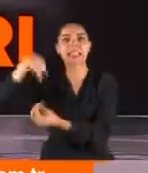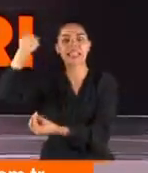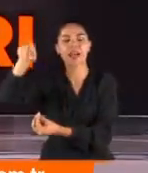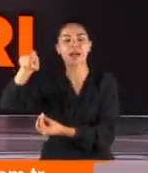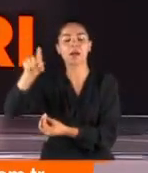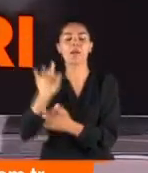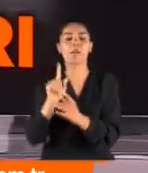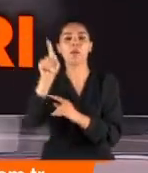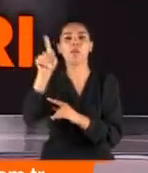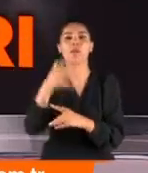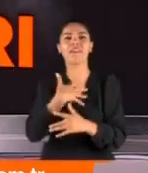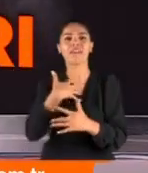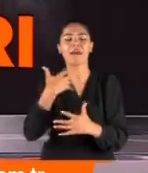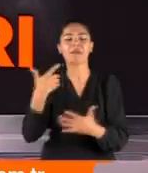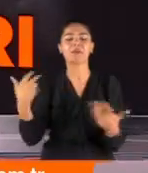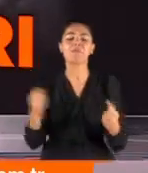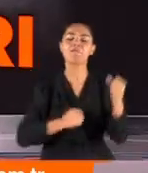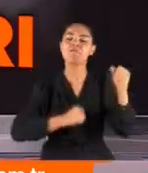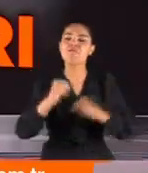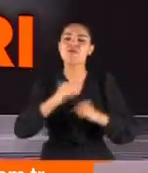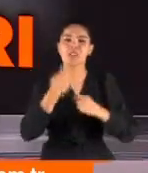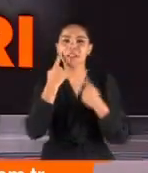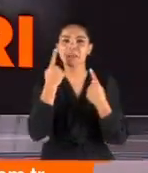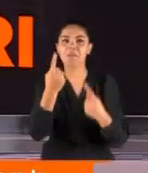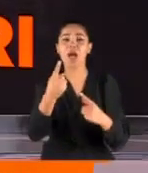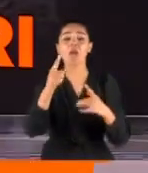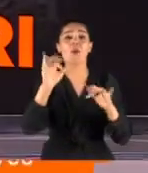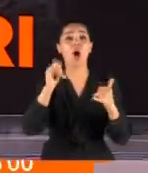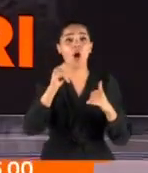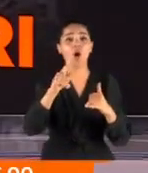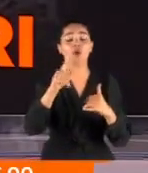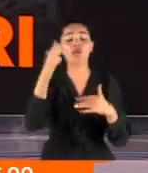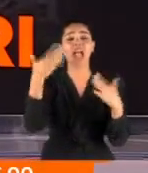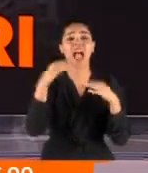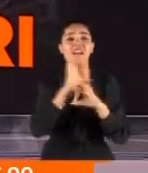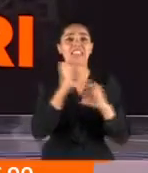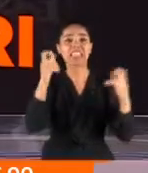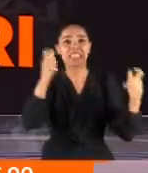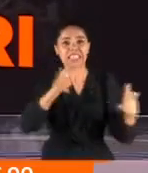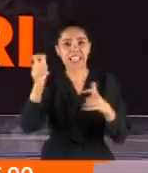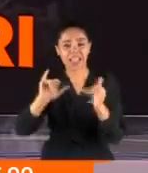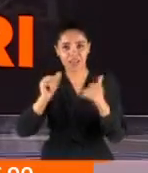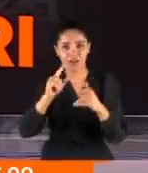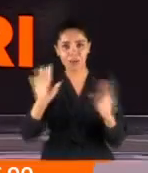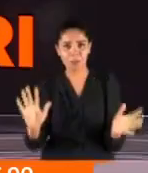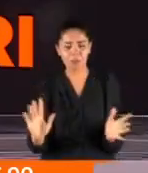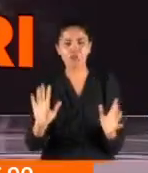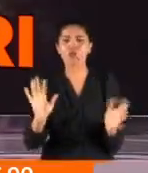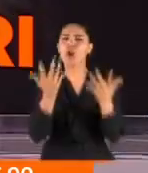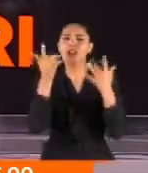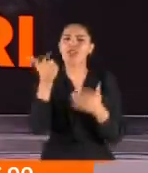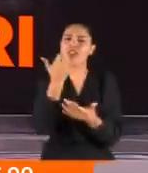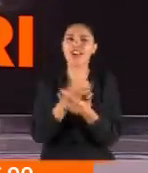ve astronotlar birbirleriyle kıyasıya mücadele etti. Oyunlar yerçekimsiz ortamda oynanınca da ortaya ilginç görüntüler